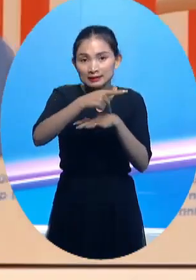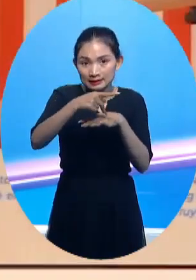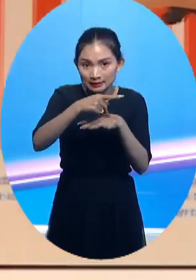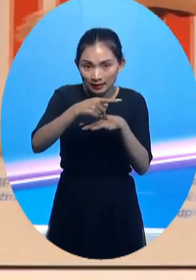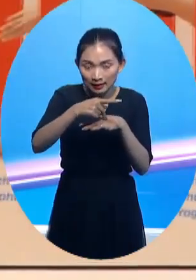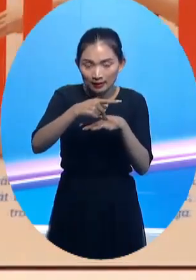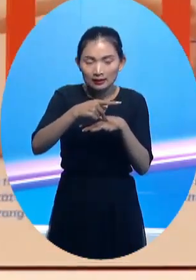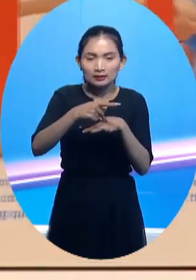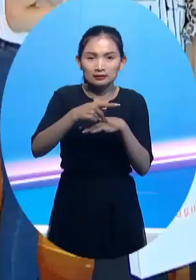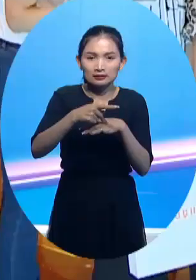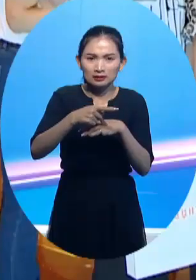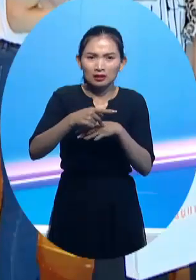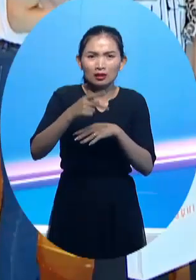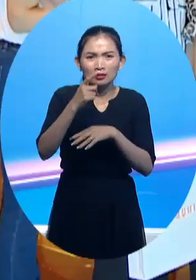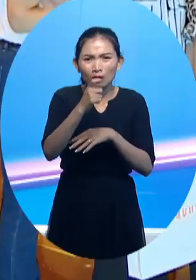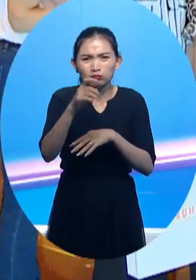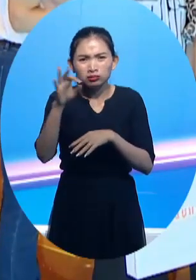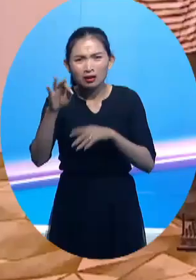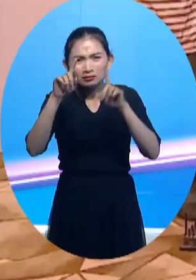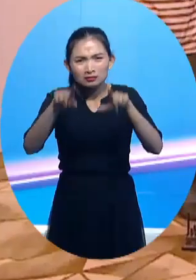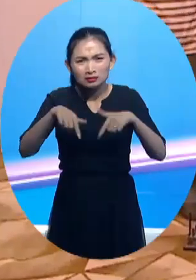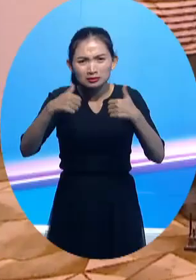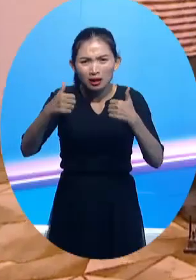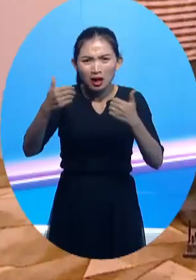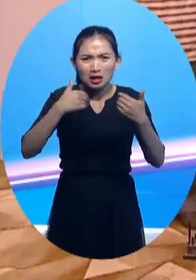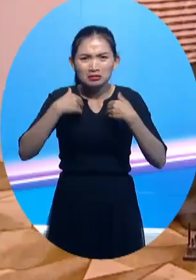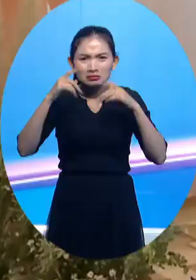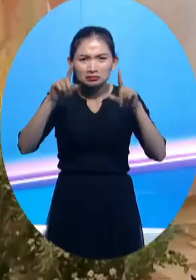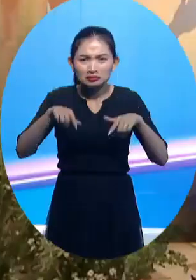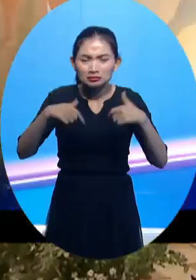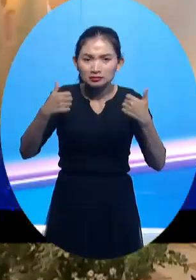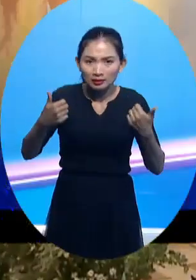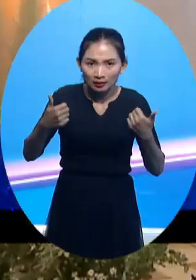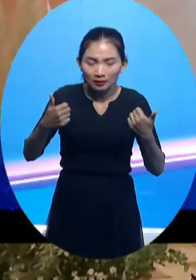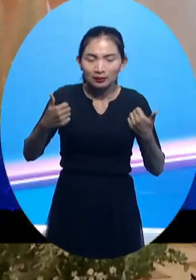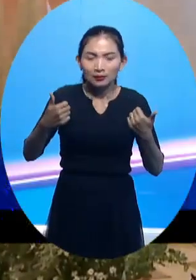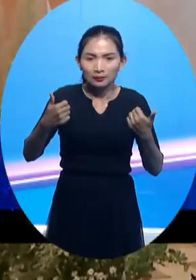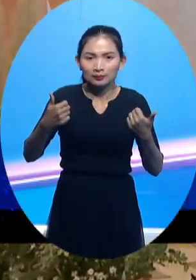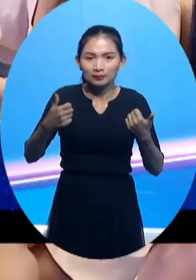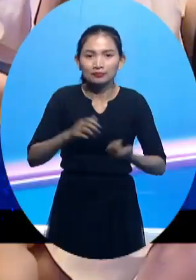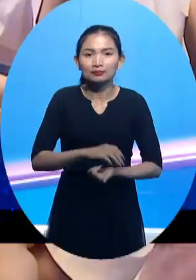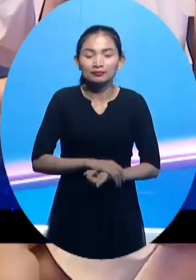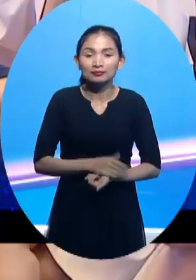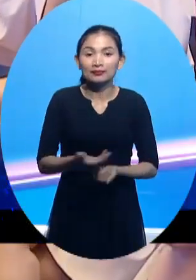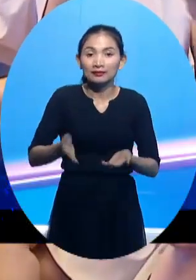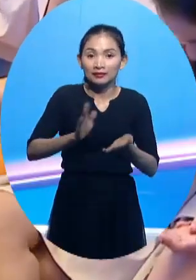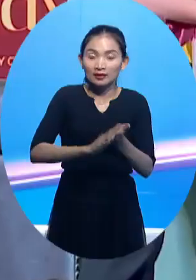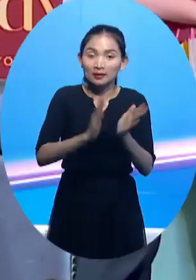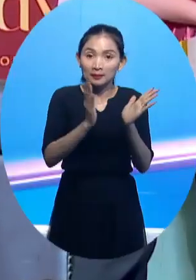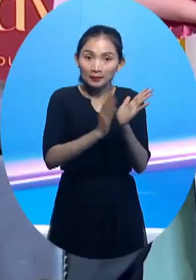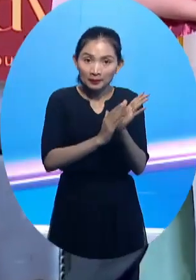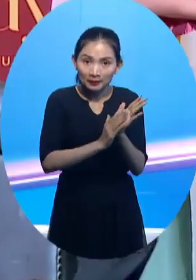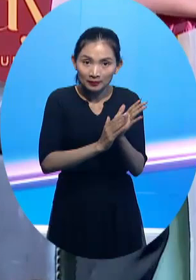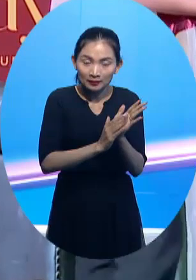hiểu rõ về các động tác của Yoga đến sức khỏe sự cân bằng tinh thần và cơ thể sự kiện cũng là dịp vinh danh các vận động viên yoga